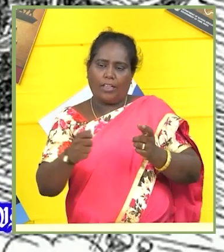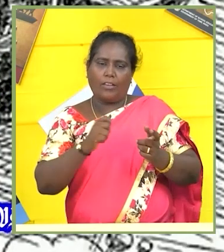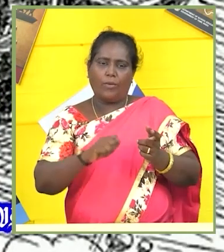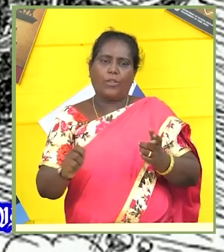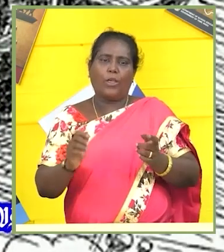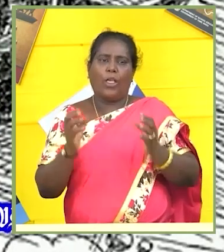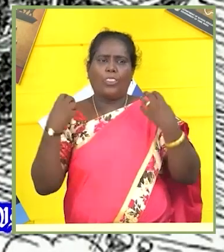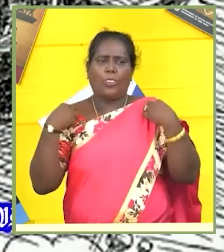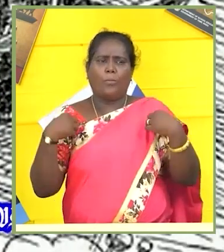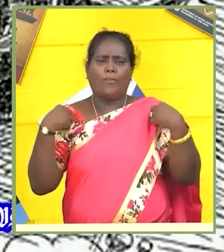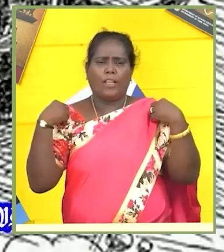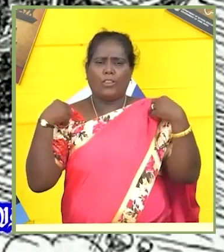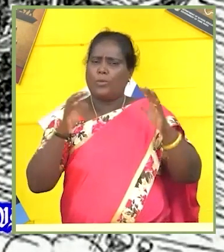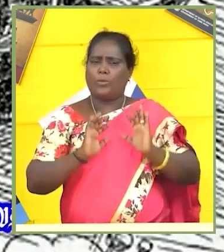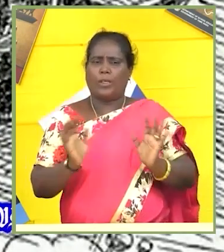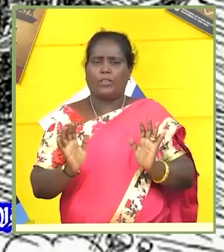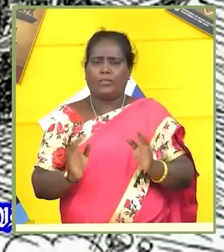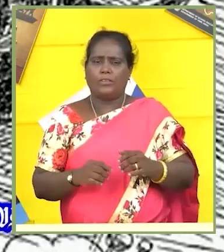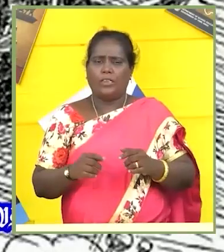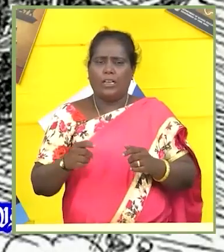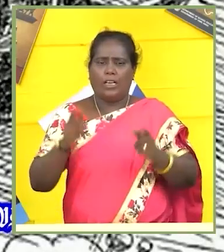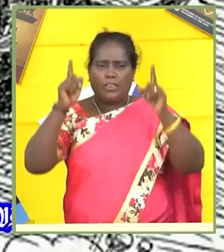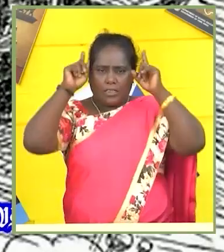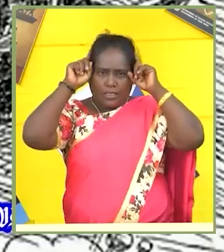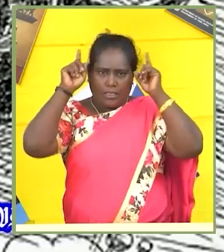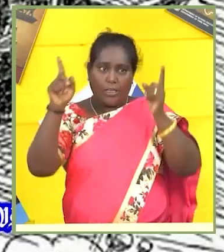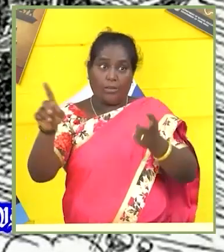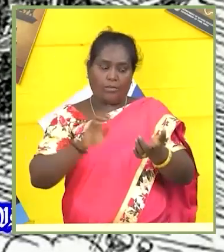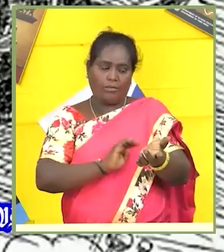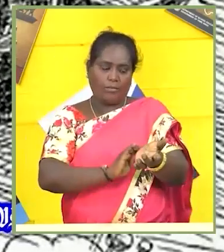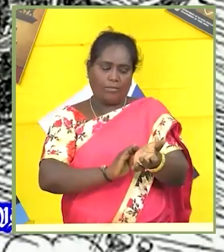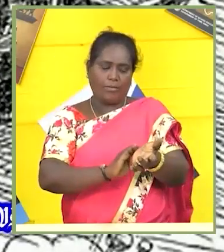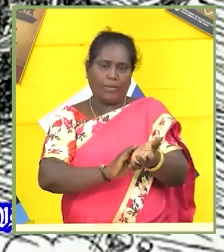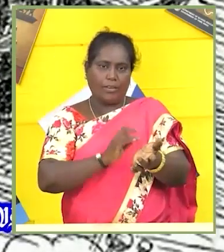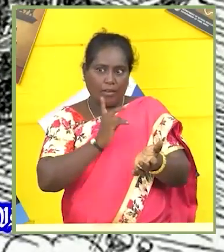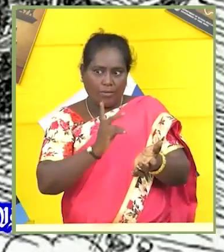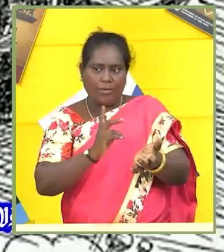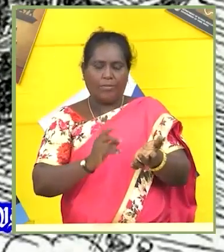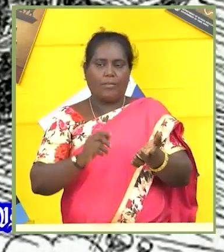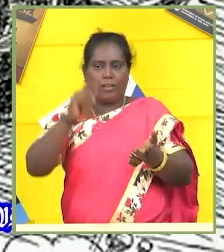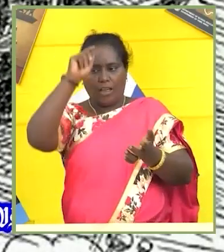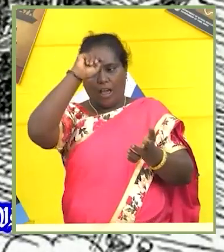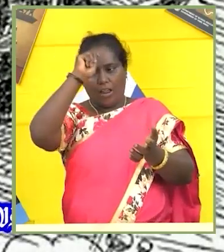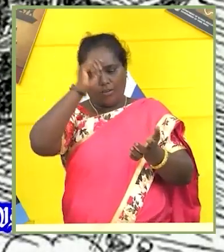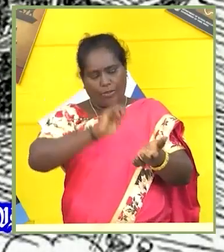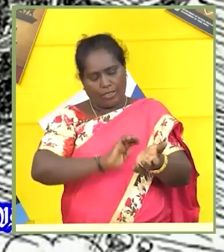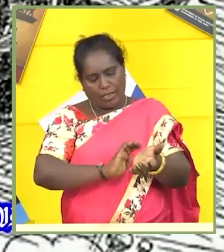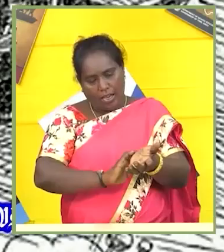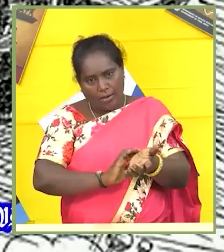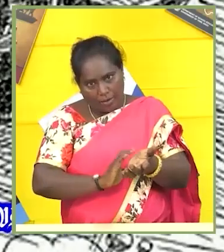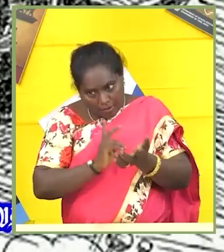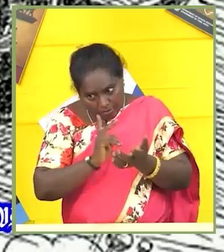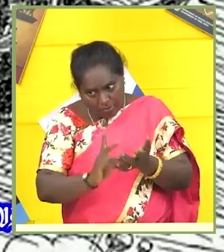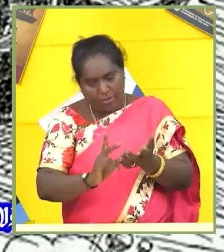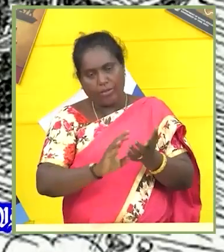வேண்டும். காளையை அடிக்கவோ எந்த விதத்திலும் துன்புறுத்துவதோ கூடாது. அக்காளைகள் மருத்துவர்